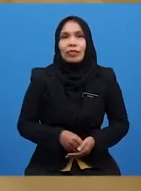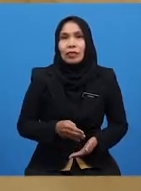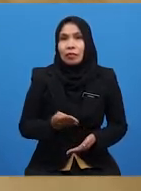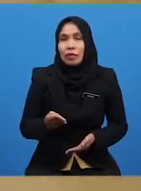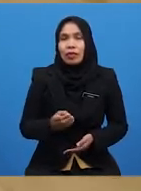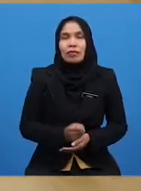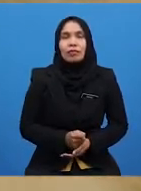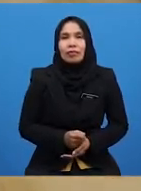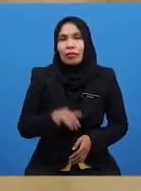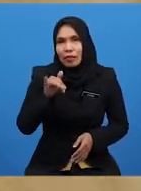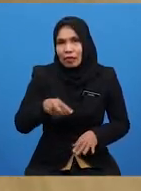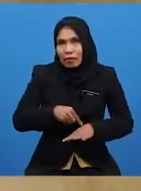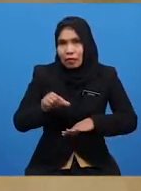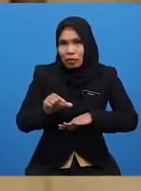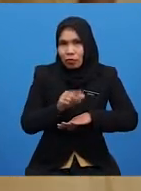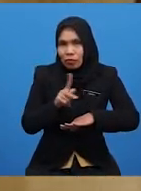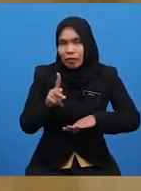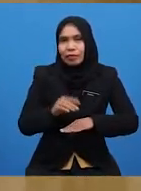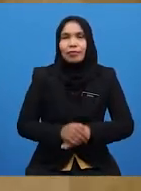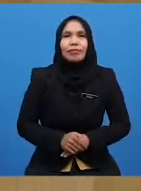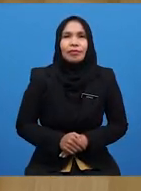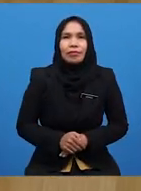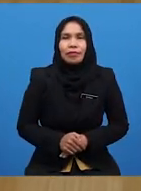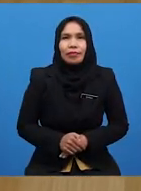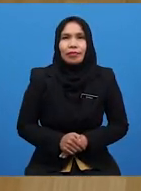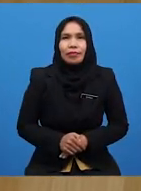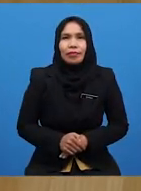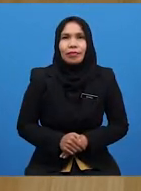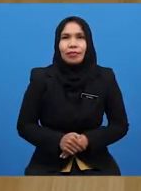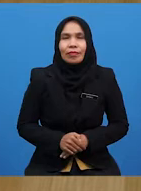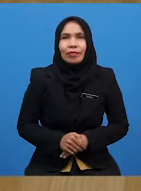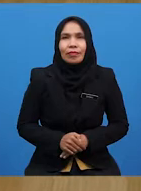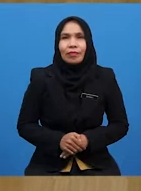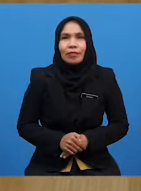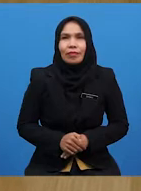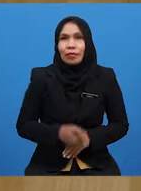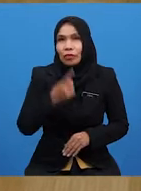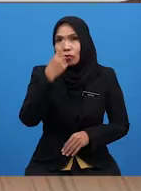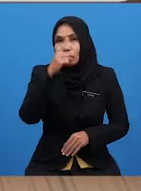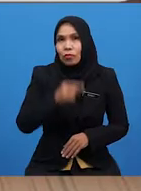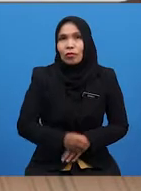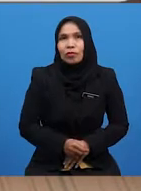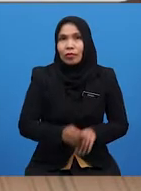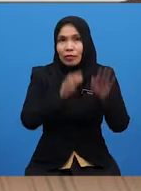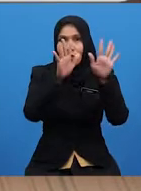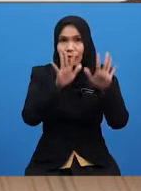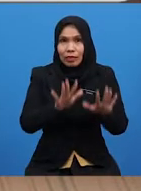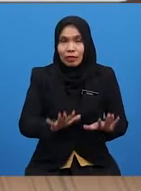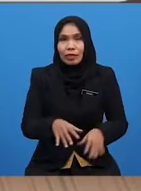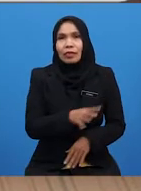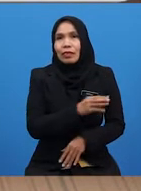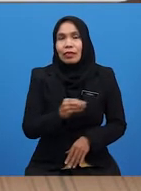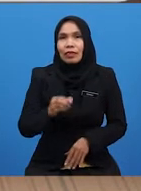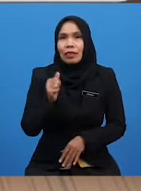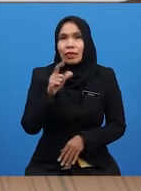Siemens marmer besi atau kayu dan jenis kain yang digunakan untuk langsir dan alas